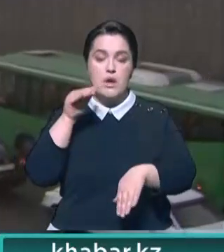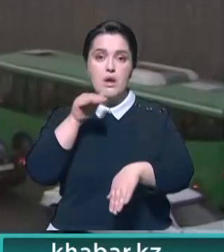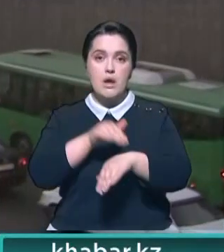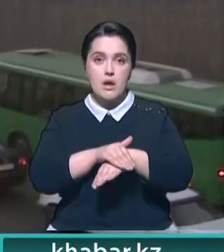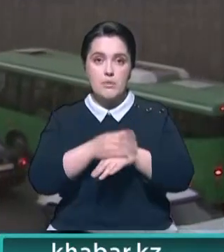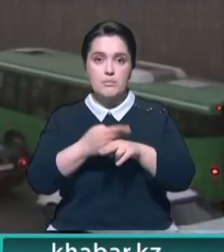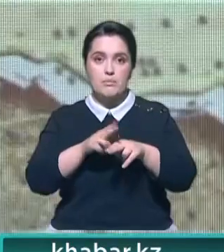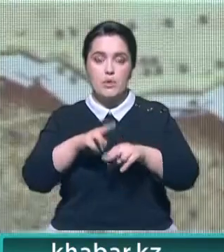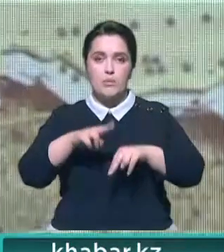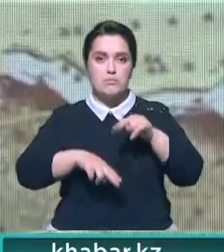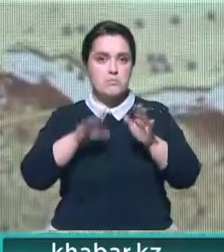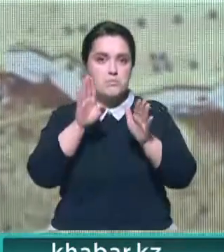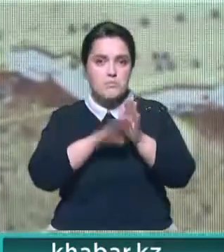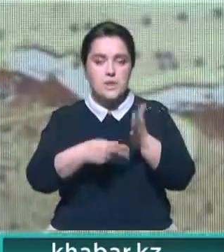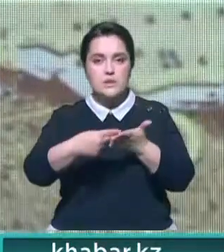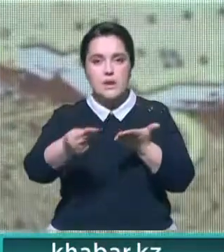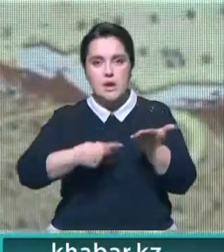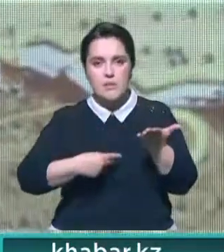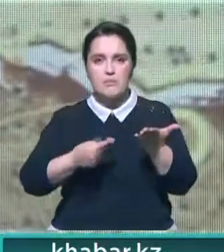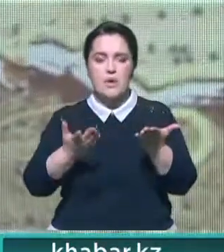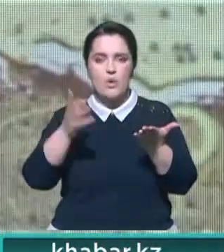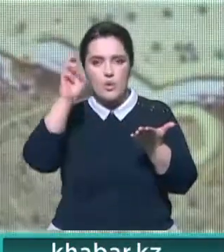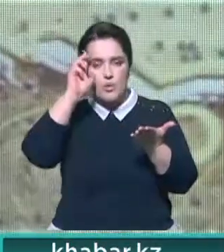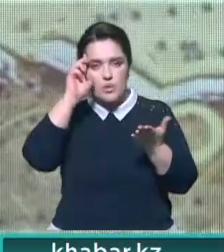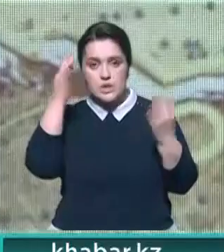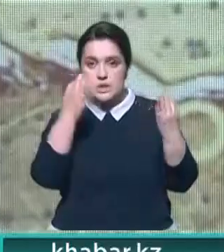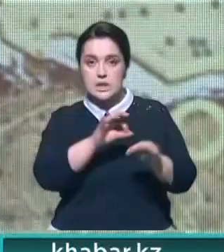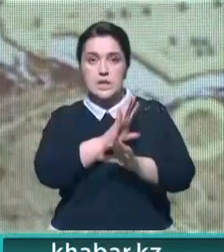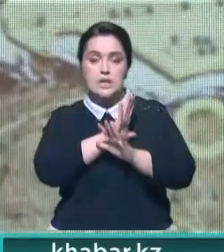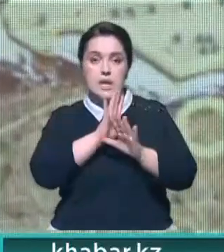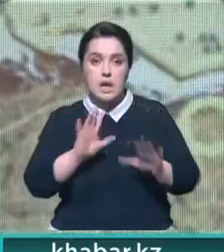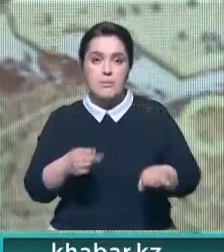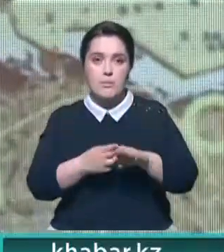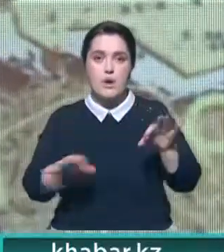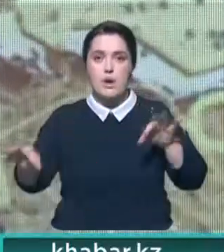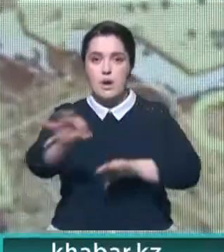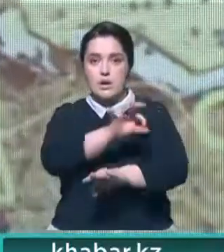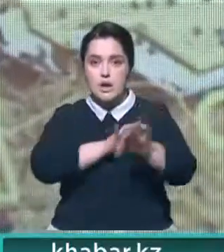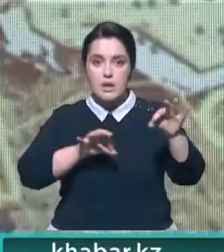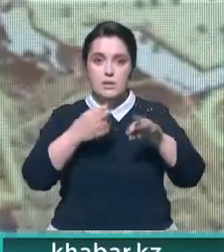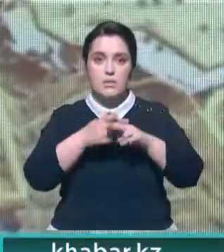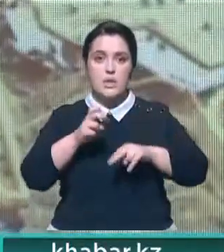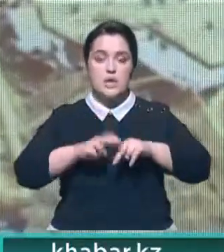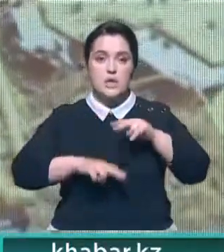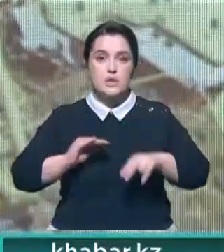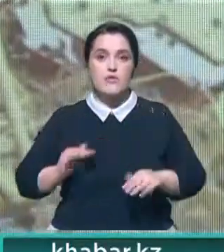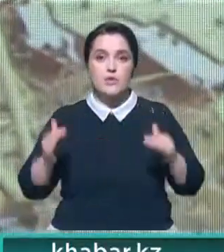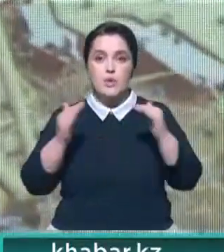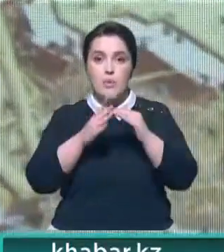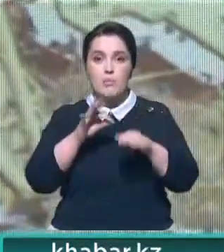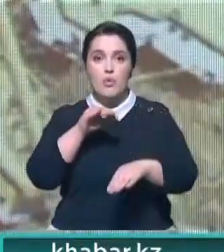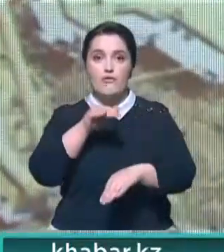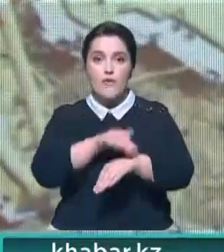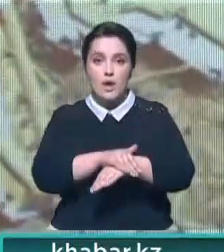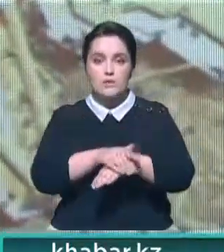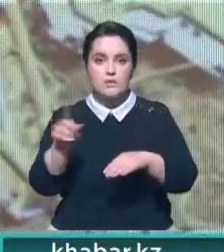без согласования экологов, СЭС и пожарных. Установлены факты, когда органы архитектуры согласовывали эскиз на строительство частного дома, а